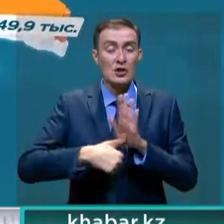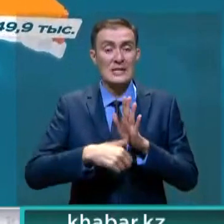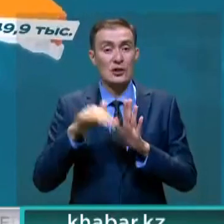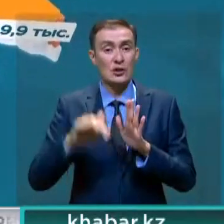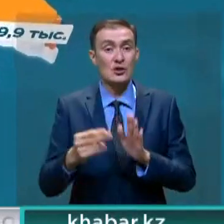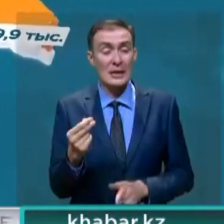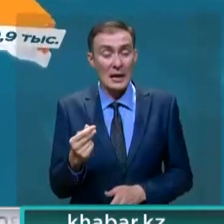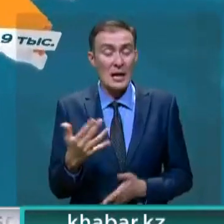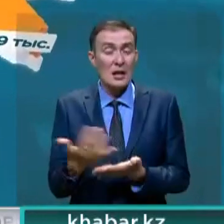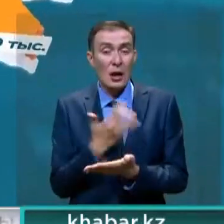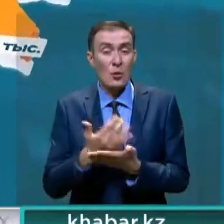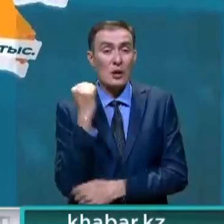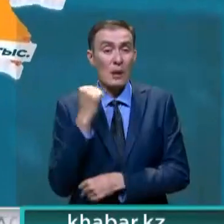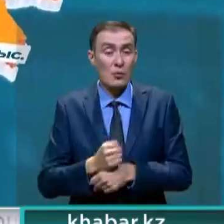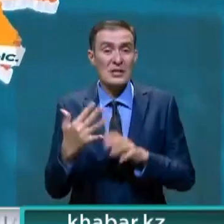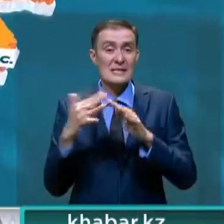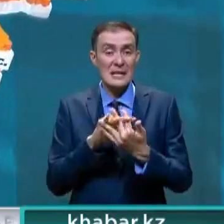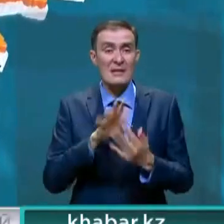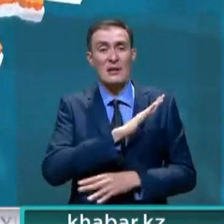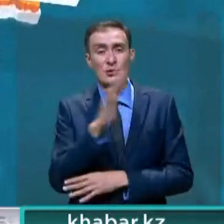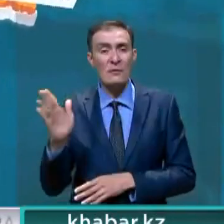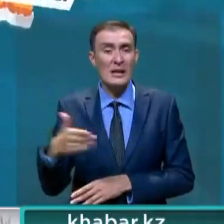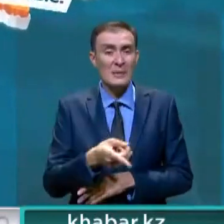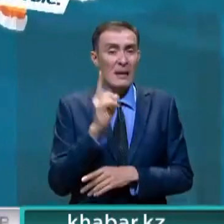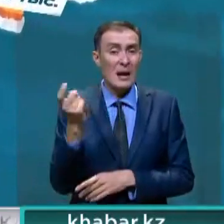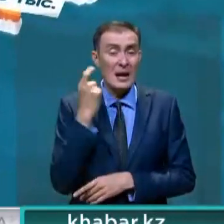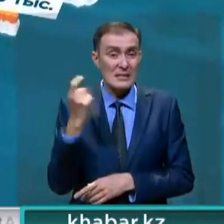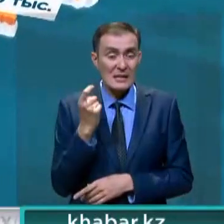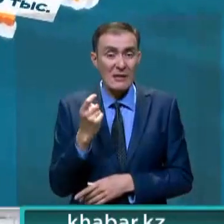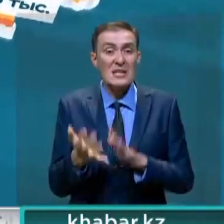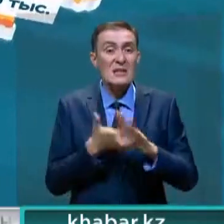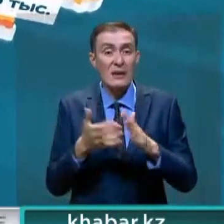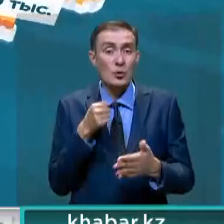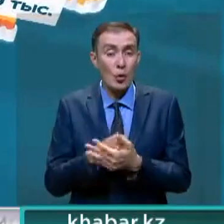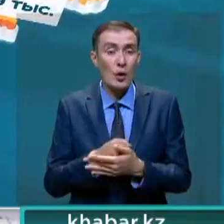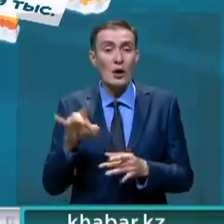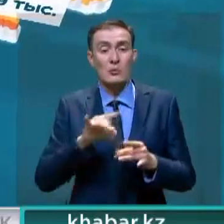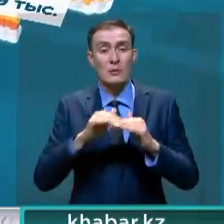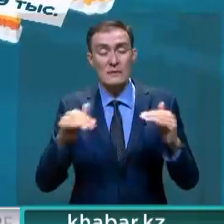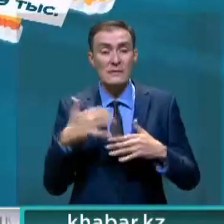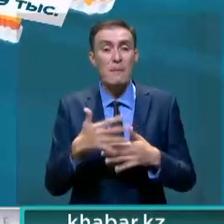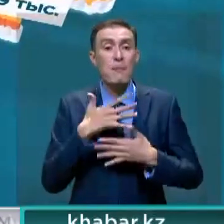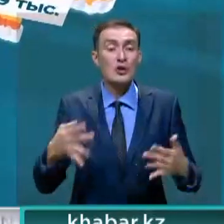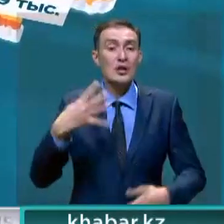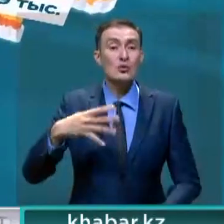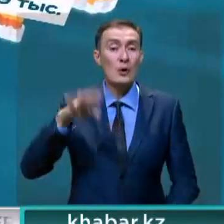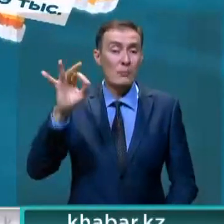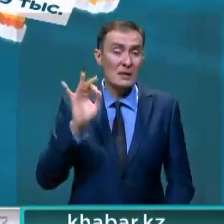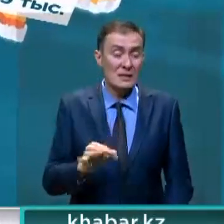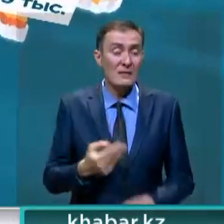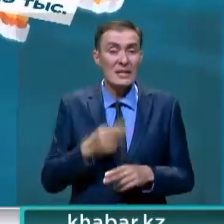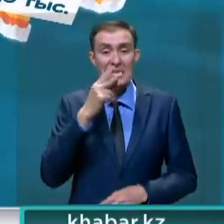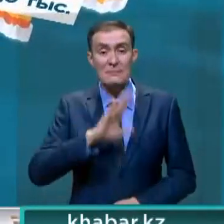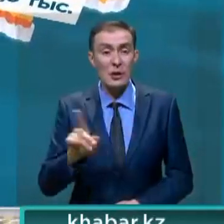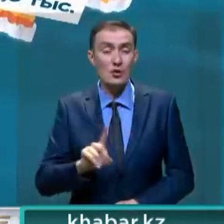тенге. Средний доход работников сельского, лесного и рыбного хозяйства не дотягивает до общереспубликанского больше, чем на 40%,